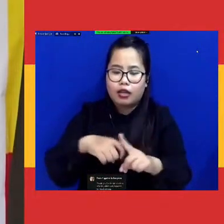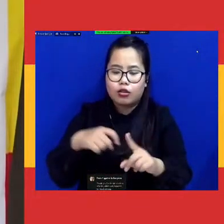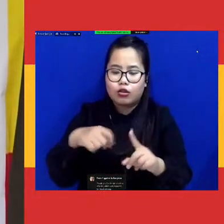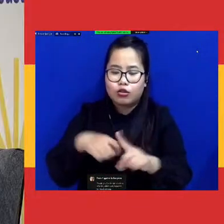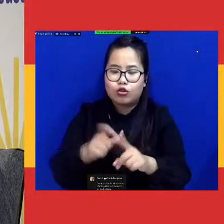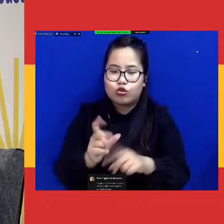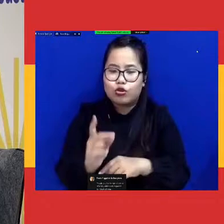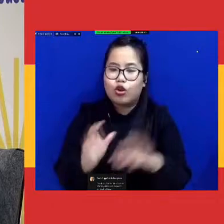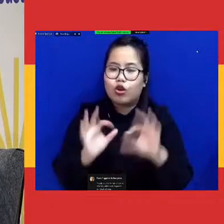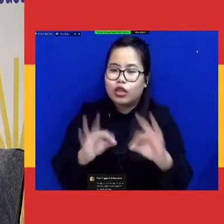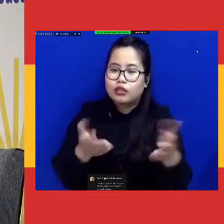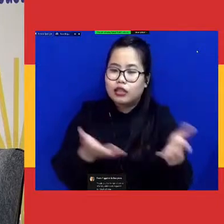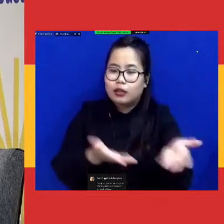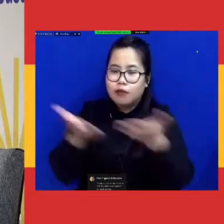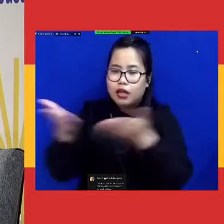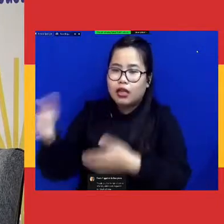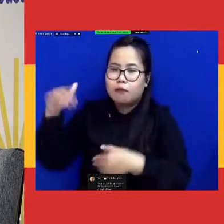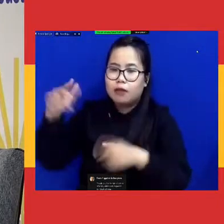Mas Hendra.